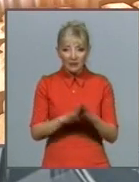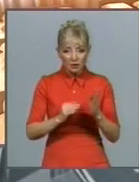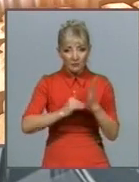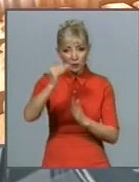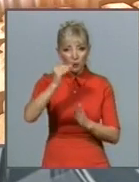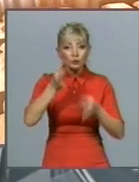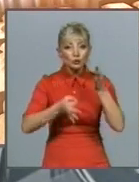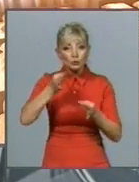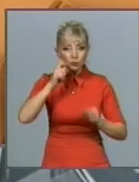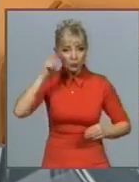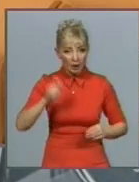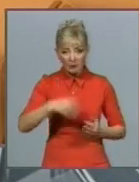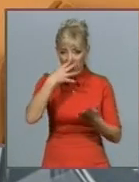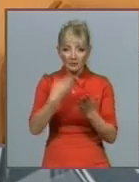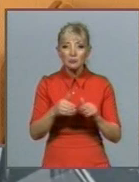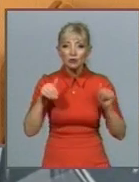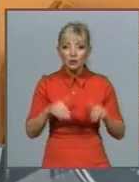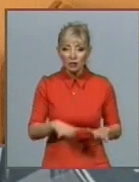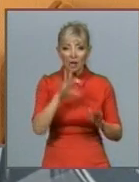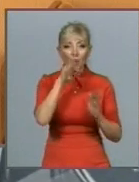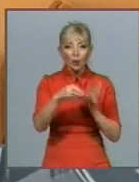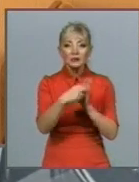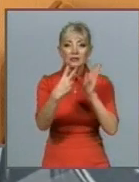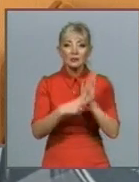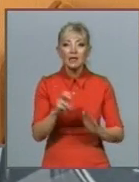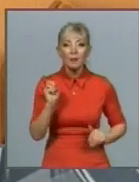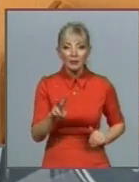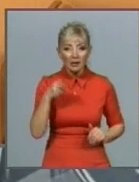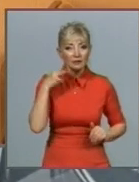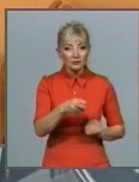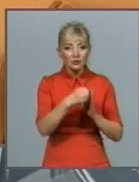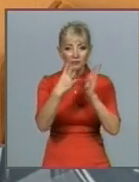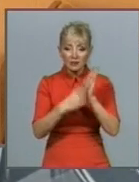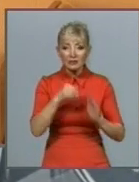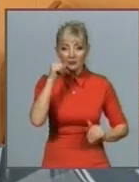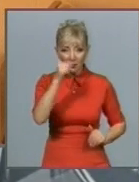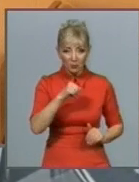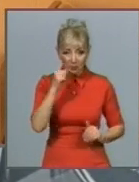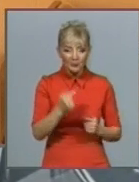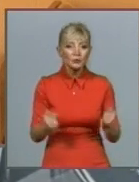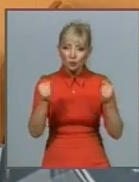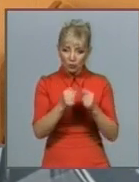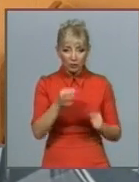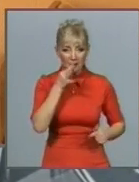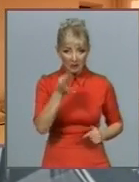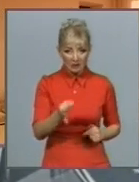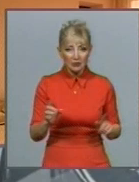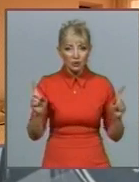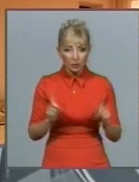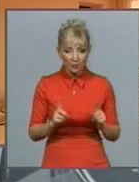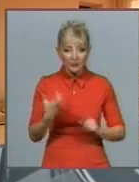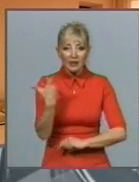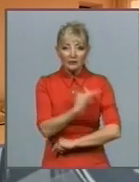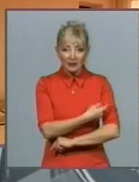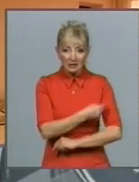суд України своїм рішенням від 17 квітня 2019 року чітко визнав, що